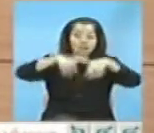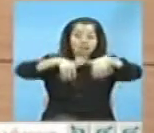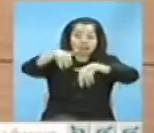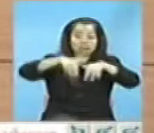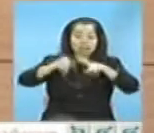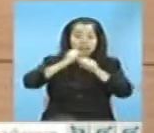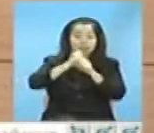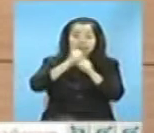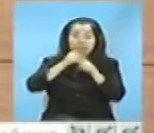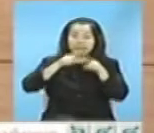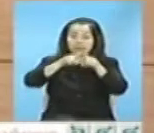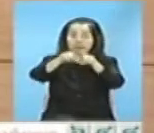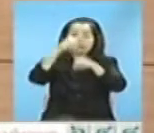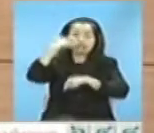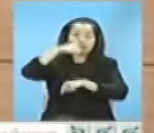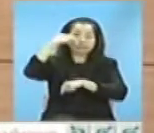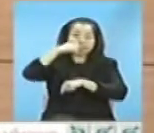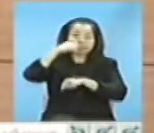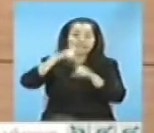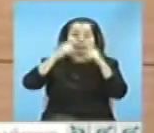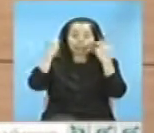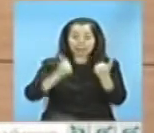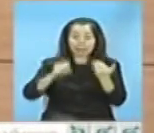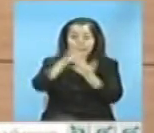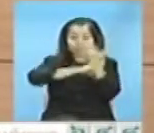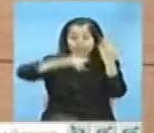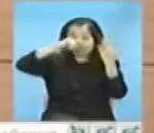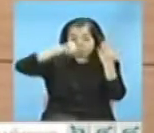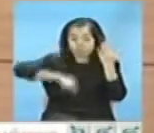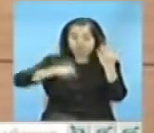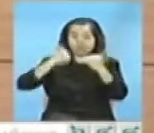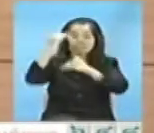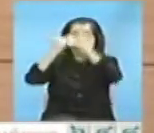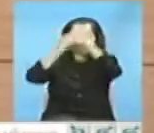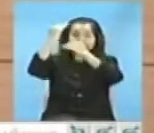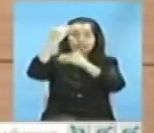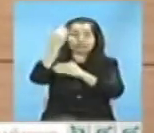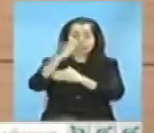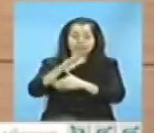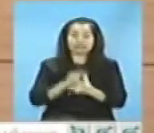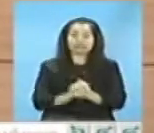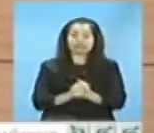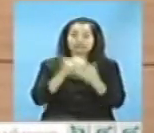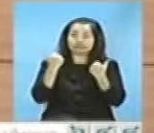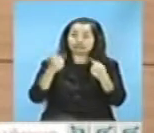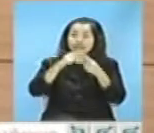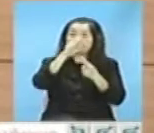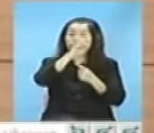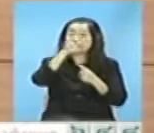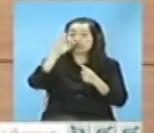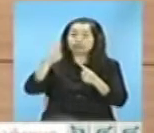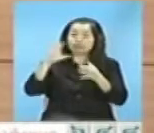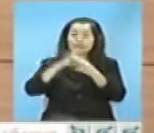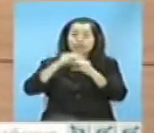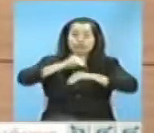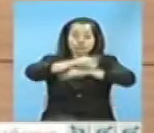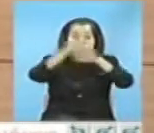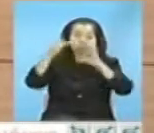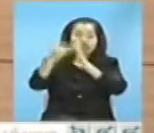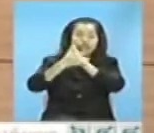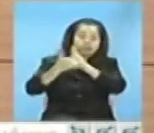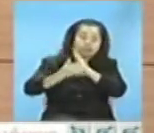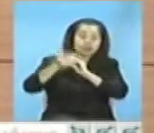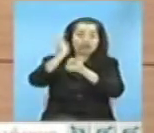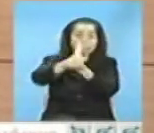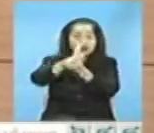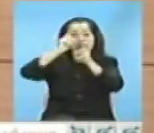ขณะขณะนี้ประเทศชาติได้เจริญก้าวหน้าไปมากแล้วระบบโซเชียลมีเดียหรือสื่อสาธารณ